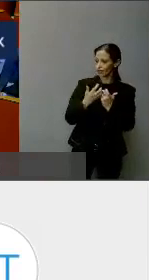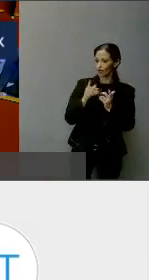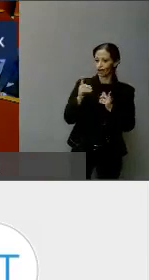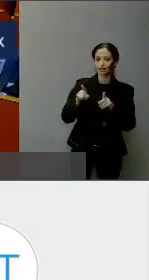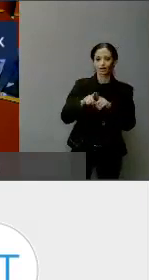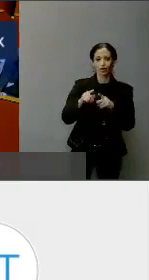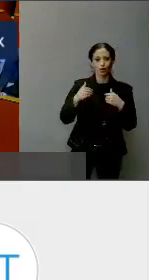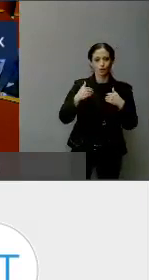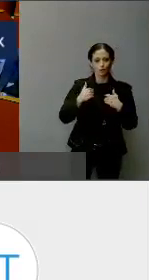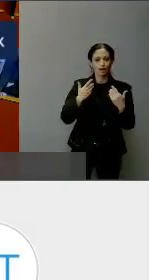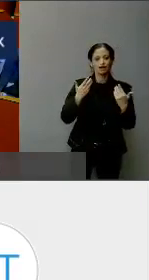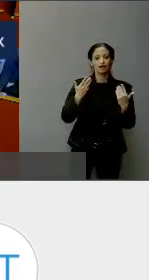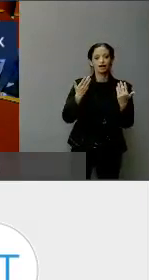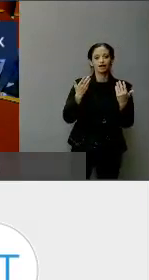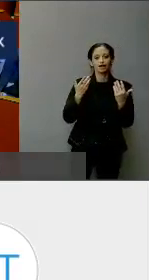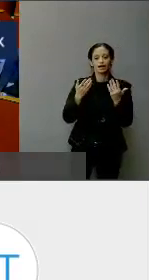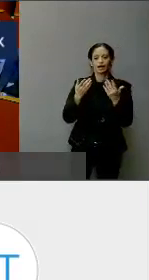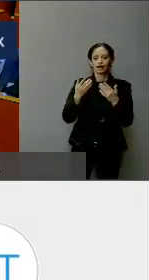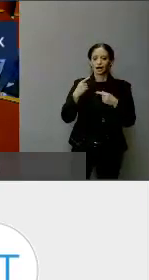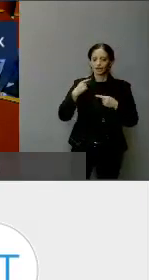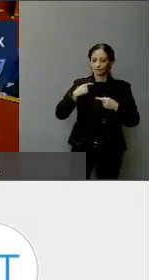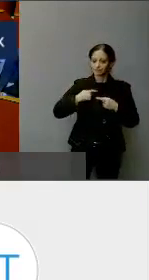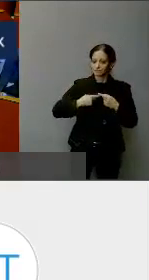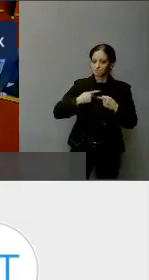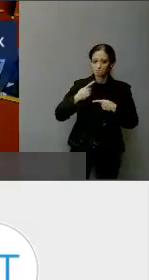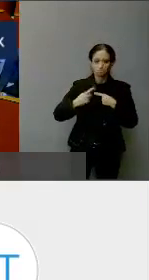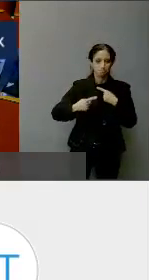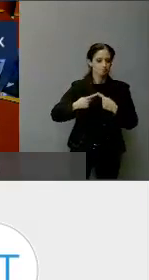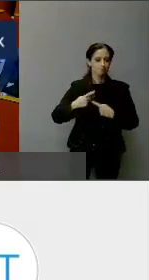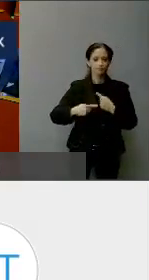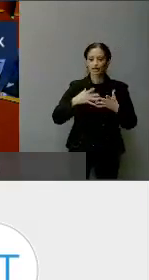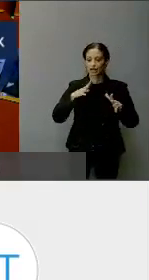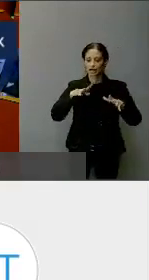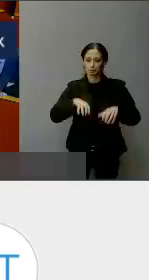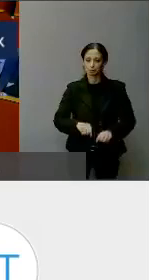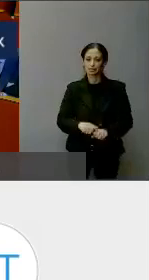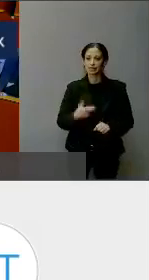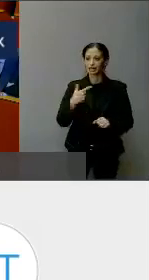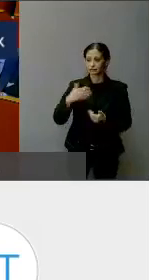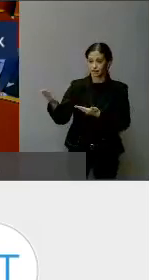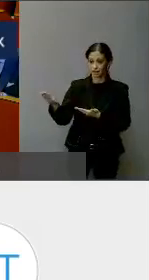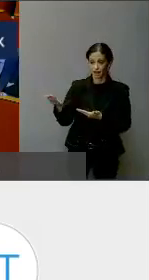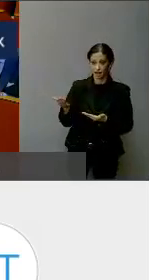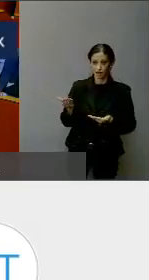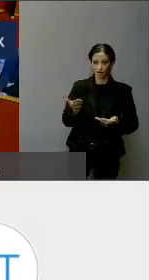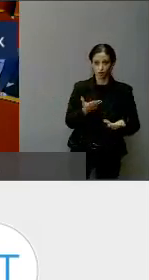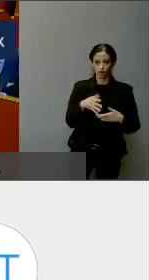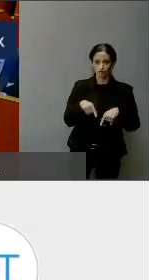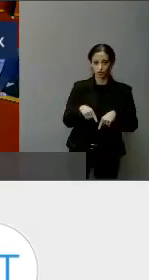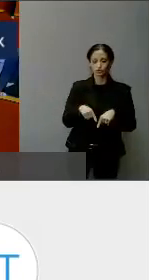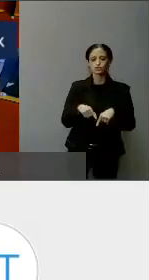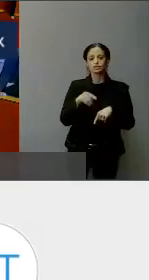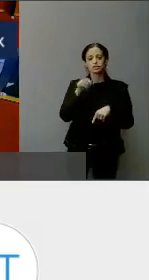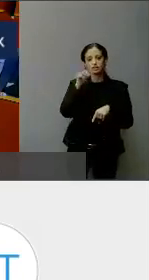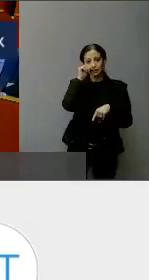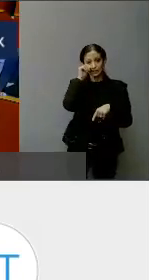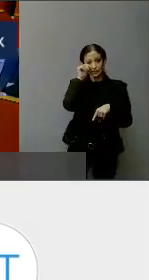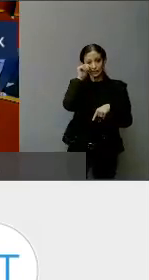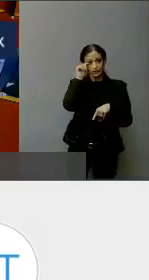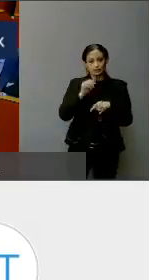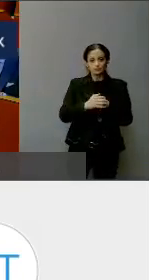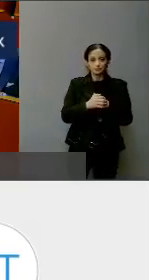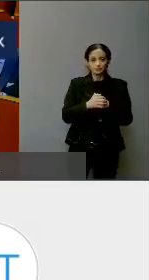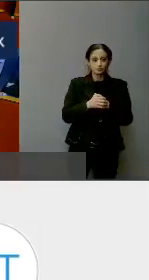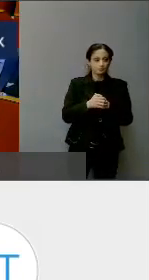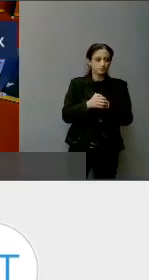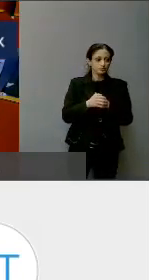me si sono adoperati per far sì che almeno una parte di loro fosse accolta lavorare